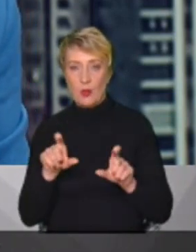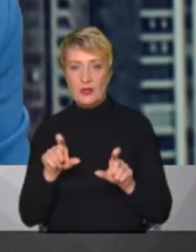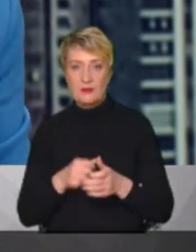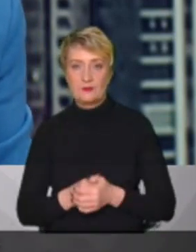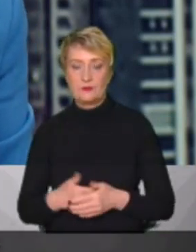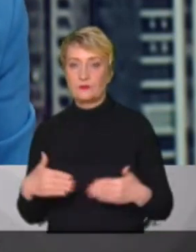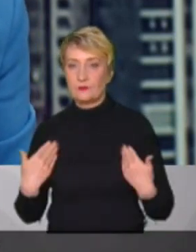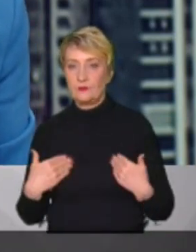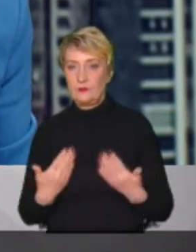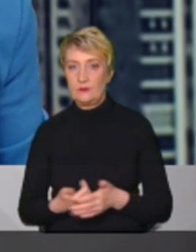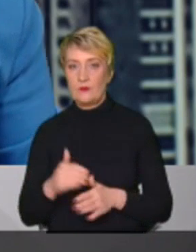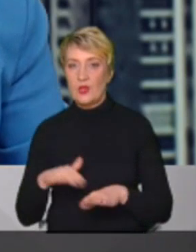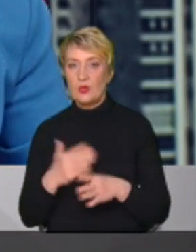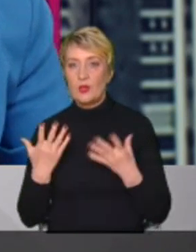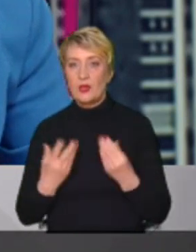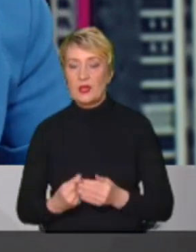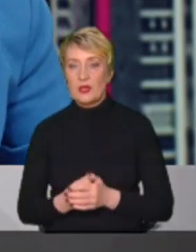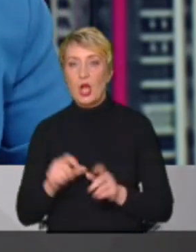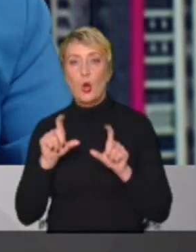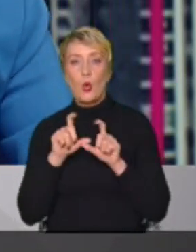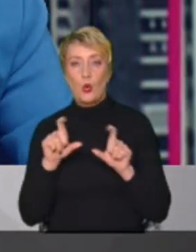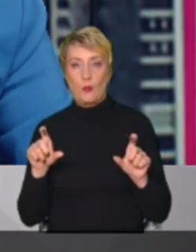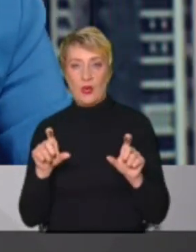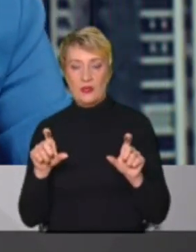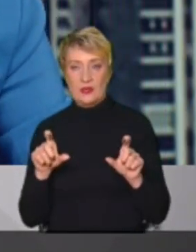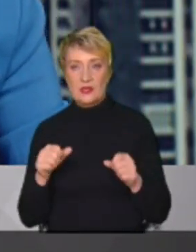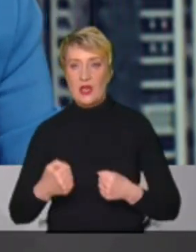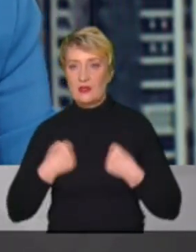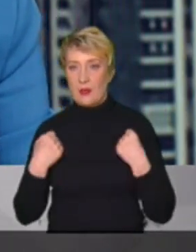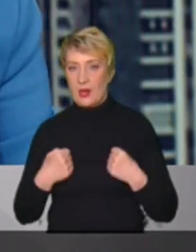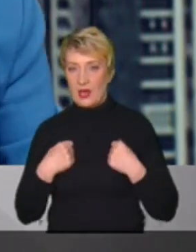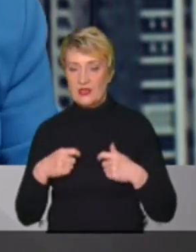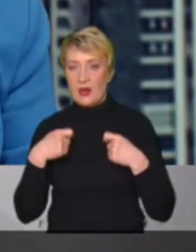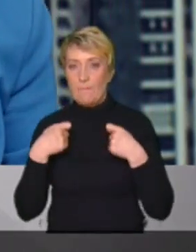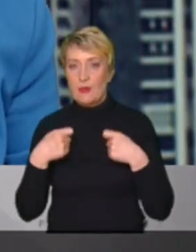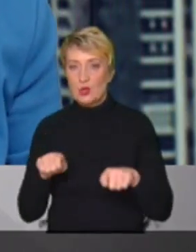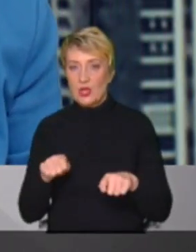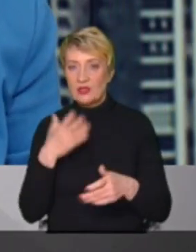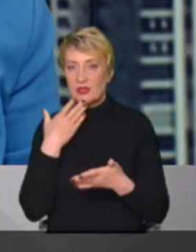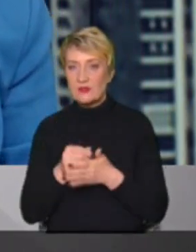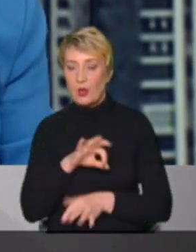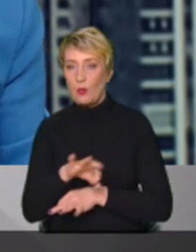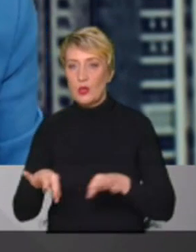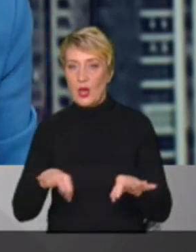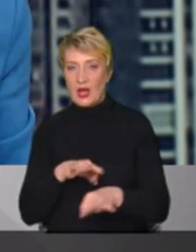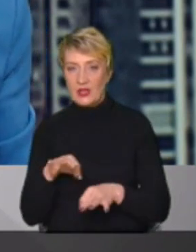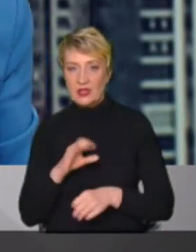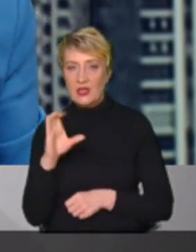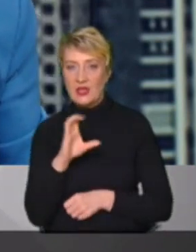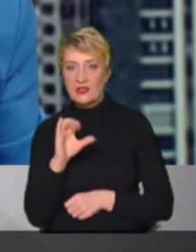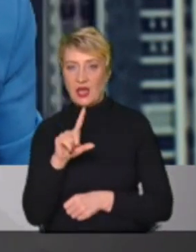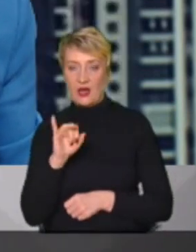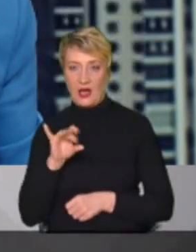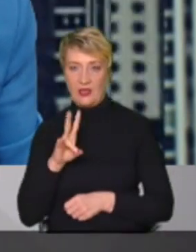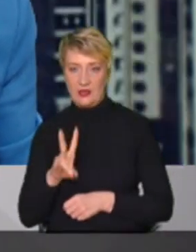вас, Ілоно. Доброго дня. Дивіться, от компанія Shell намагається продати свою долю в проєкті «Сахалін-2». Я так розумію,